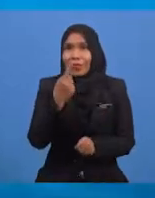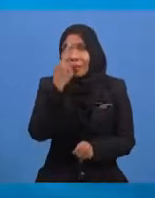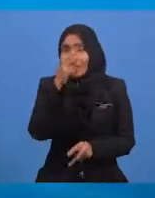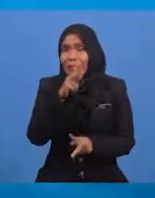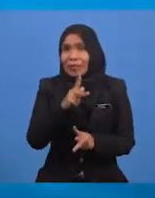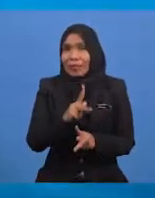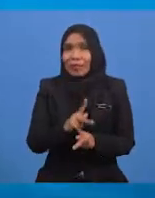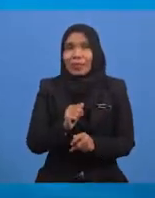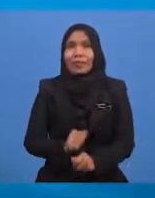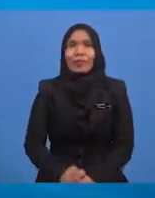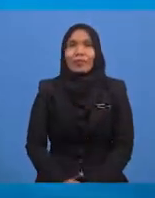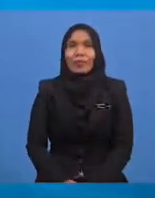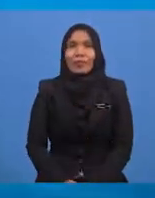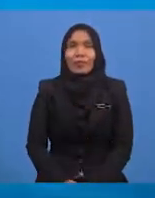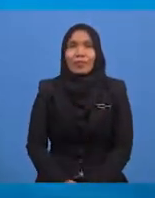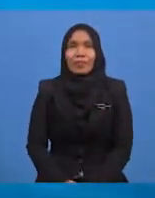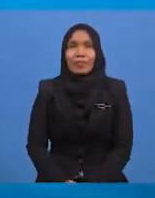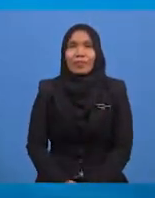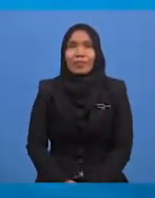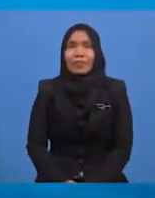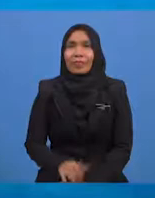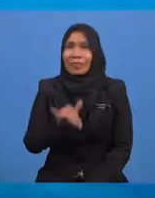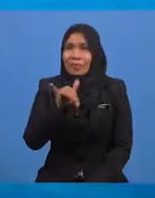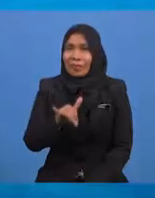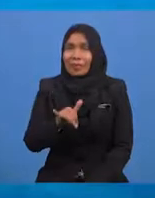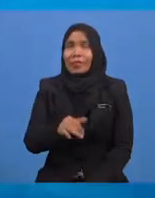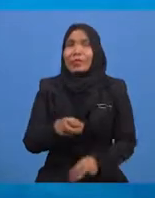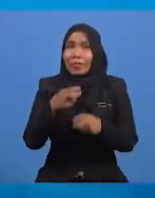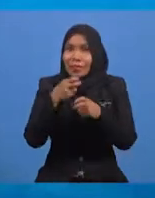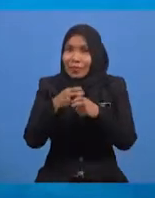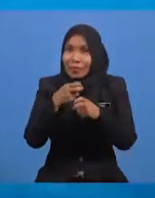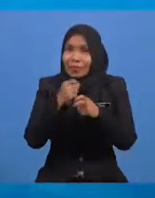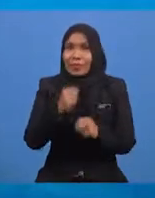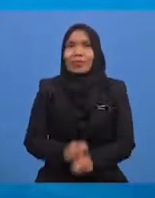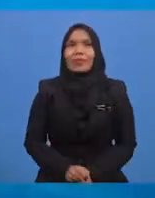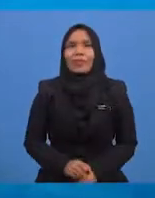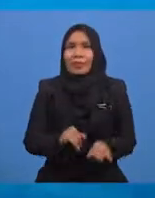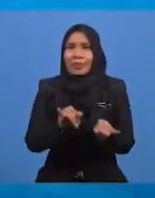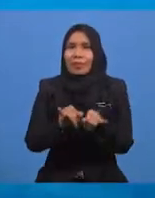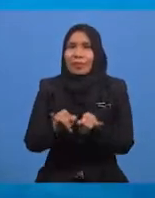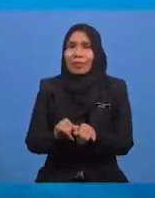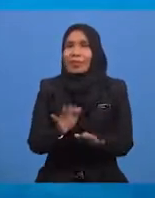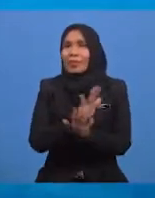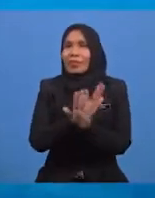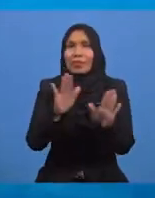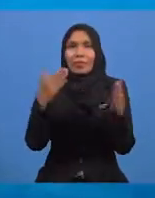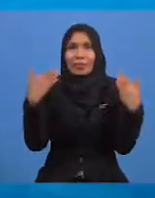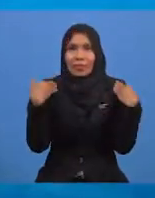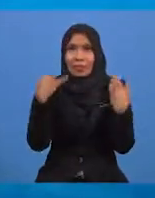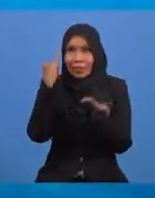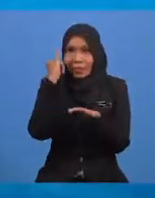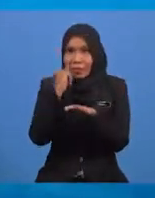memperoleh keuntungan yang berterusan itu yang agak sukar sekiranya tiada ilmu pengetahuan